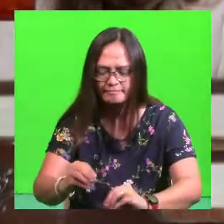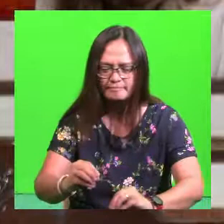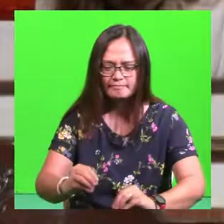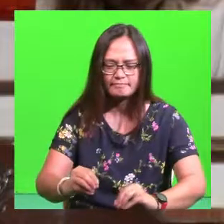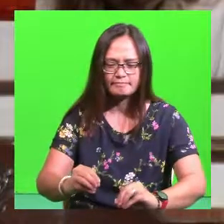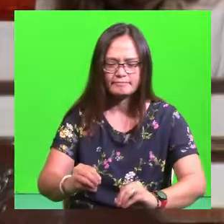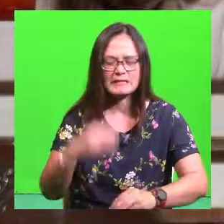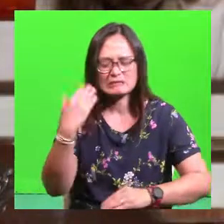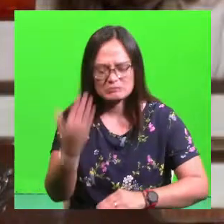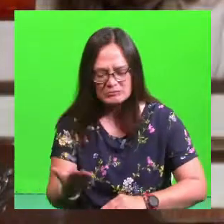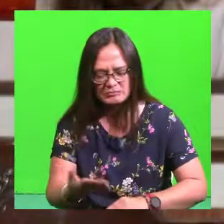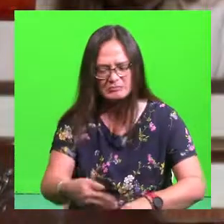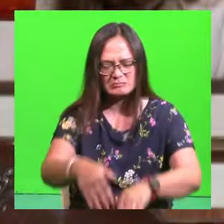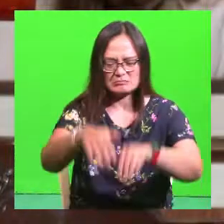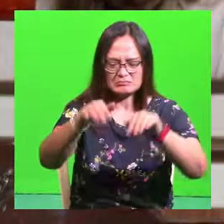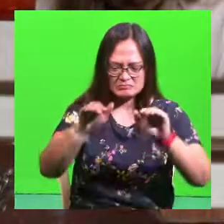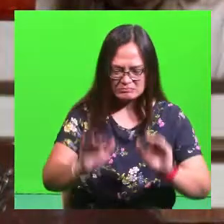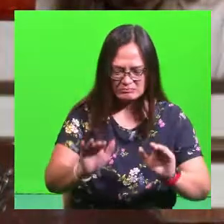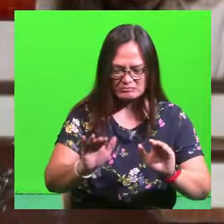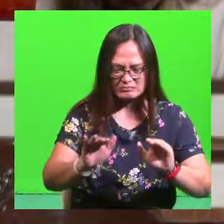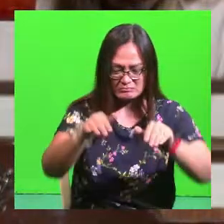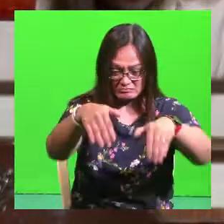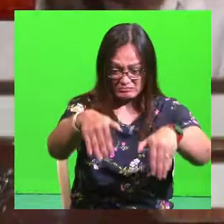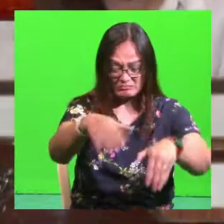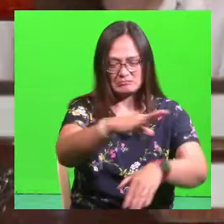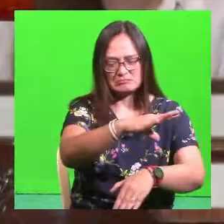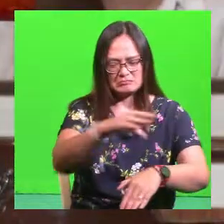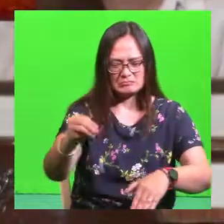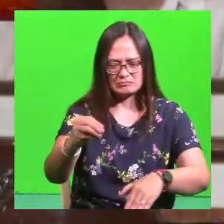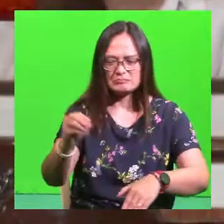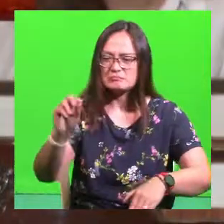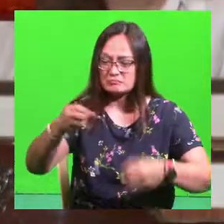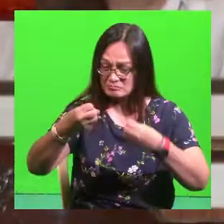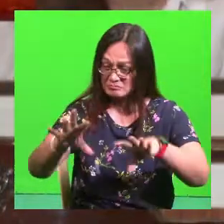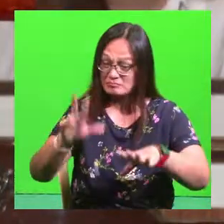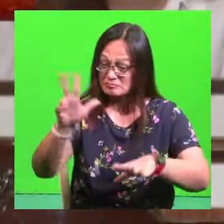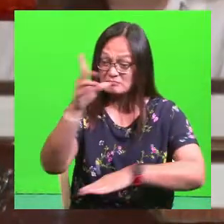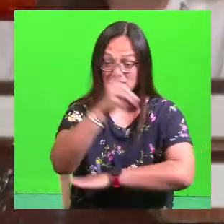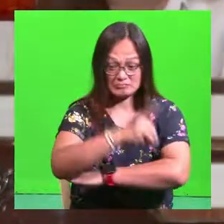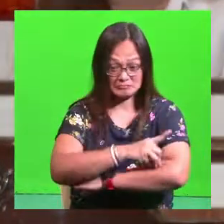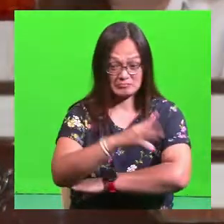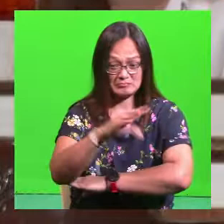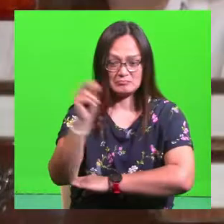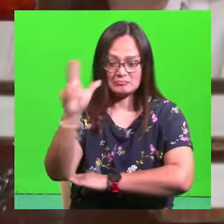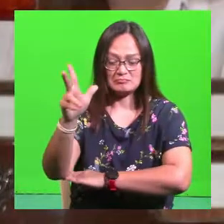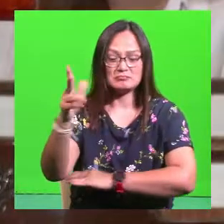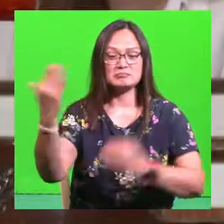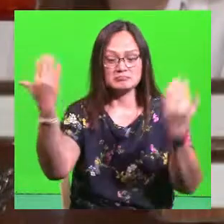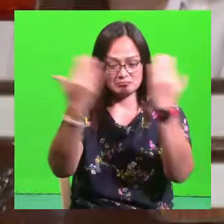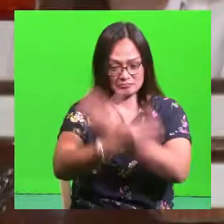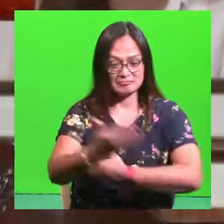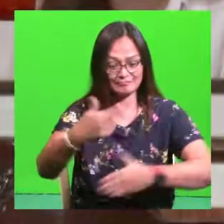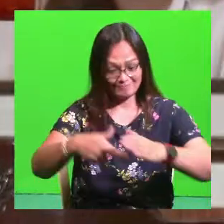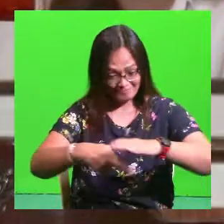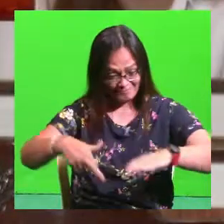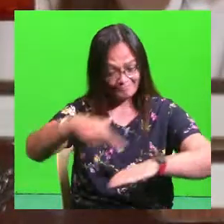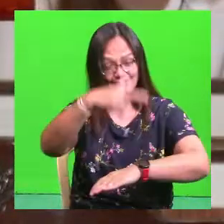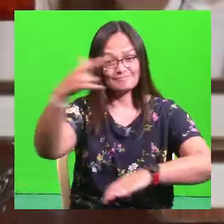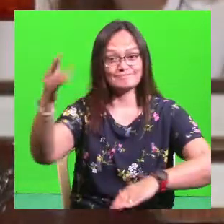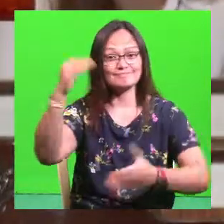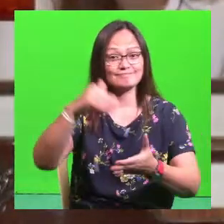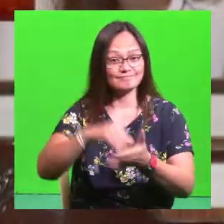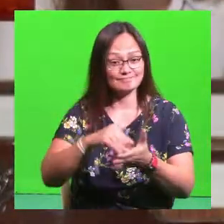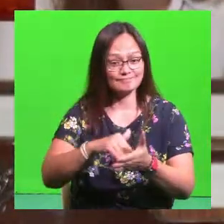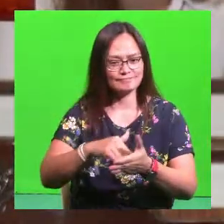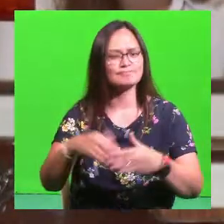at matapos ang tatlong araw at tatlong gabi, siya ay nabuhay na magmuli. Matagumpay,